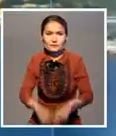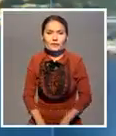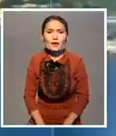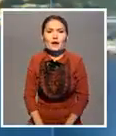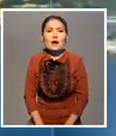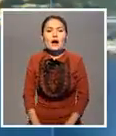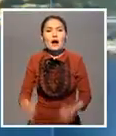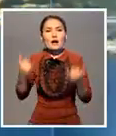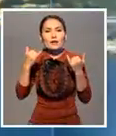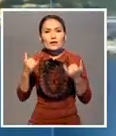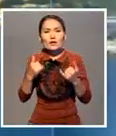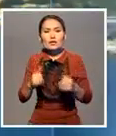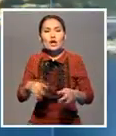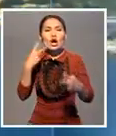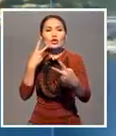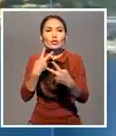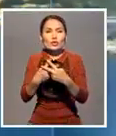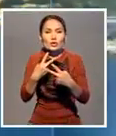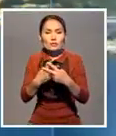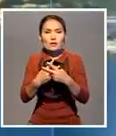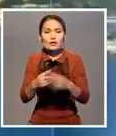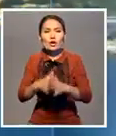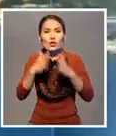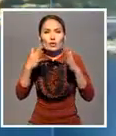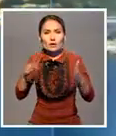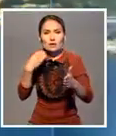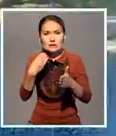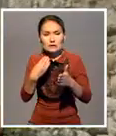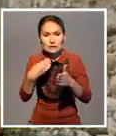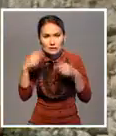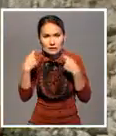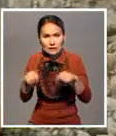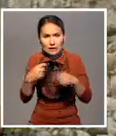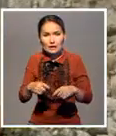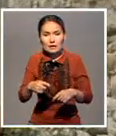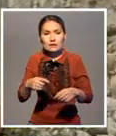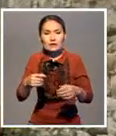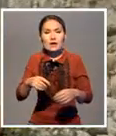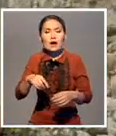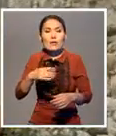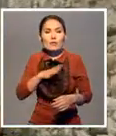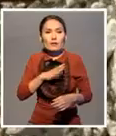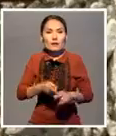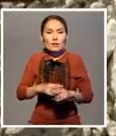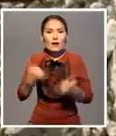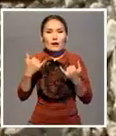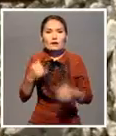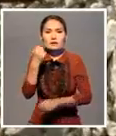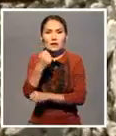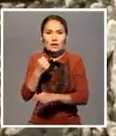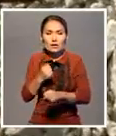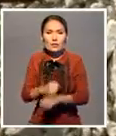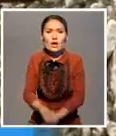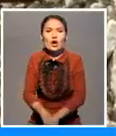Хорватия үкіметі елдің Голиатог аралындағы түрмені сататынын мәлімдеді. Биліктің бұл жоспары бұрын осы абақтыда отырған адамдардың наразылығын тудырып